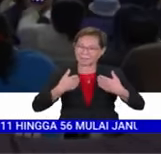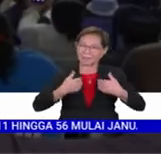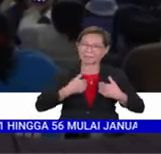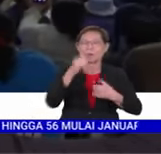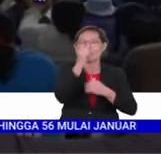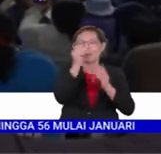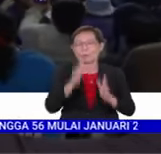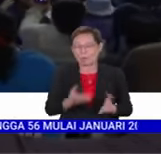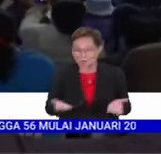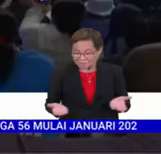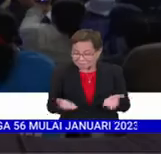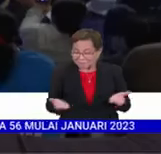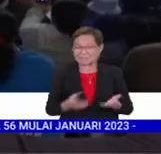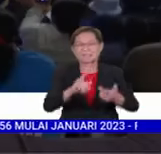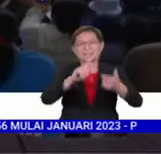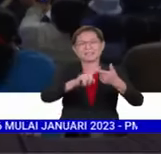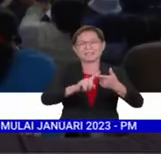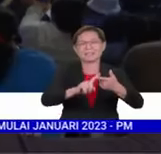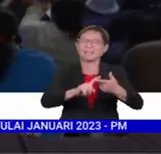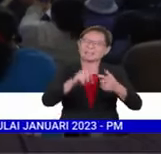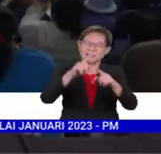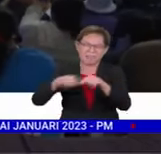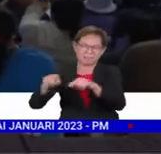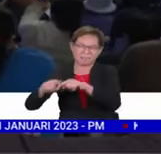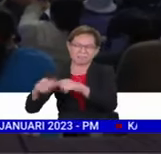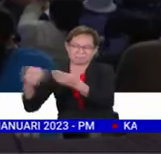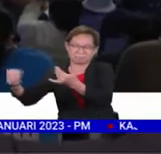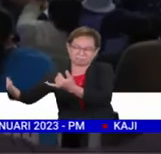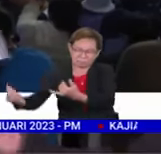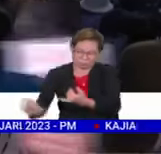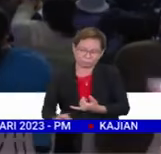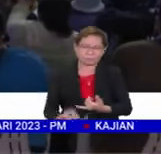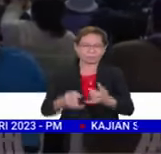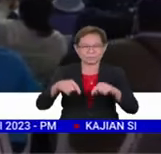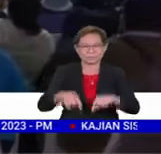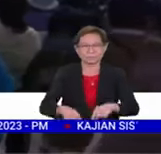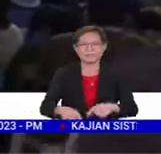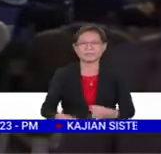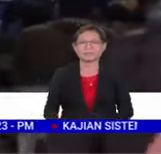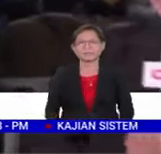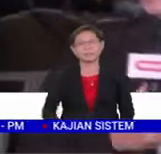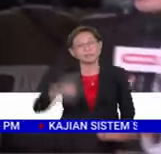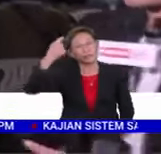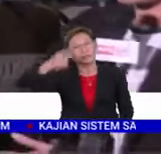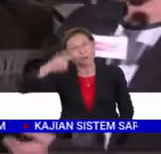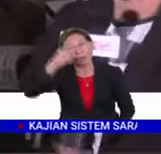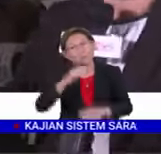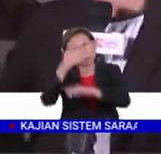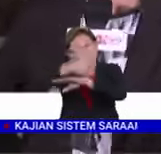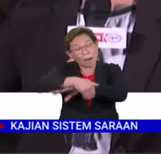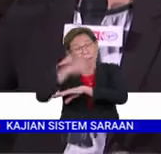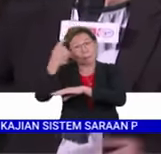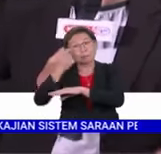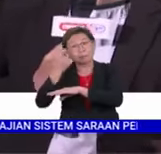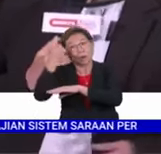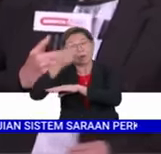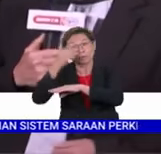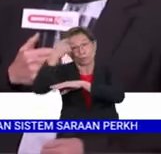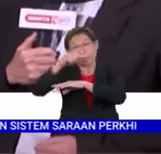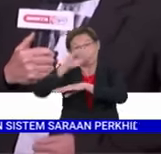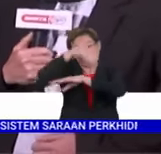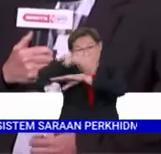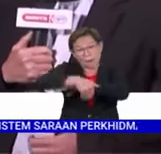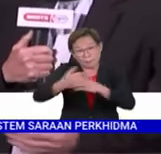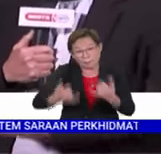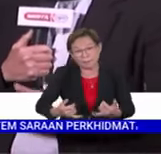Libau, Masterpiece, Mohram dan lain-lain lagi. Okey. Okey tuan, untuk malam inilah saya nak tahu, orang ramai tentu